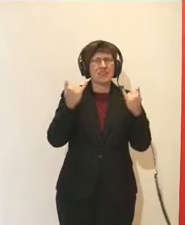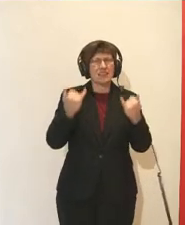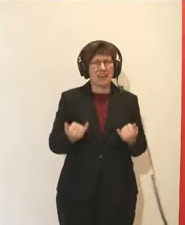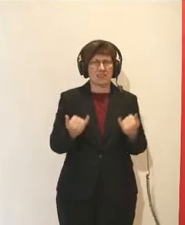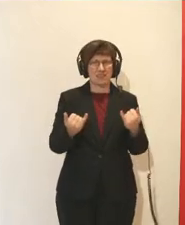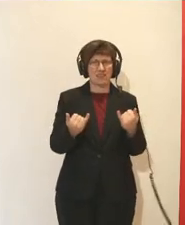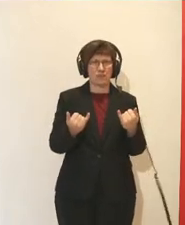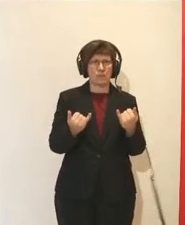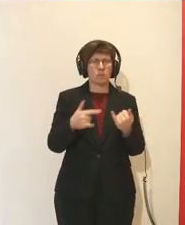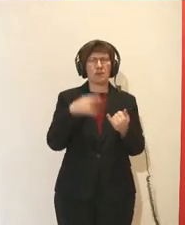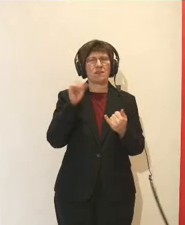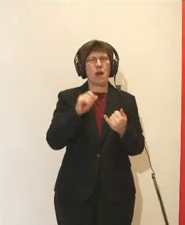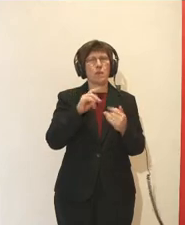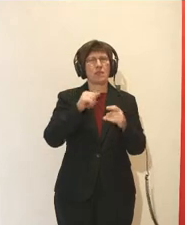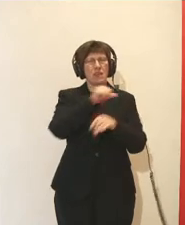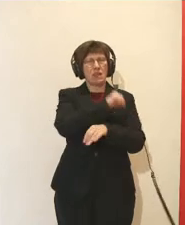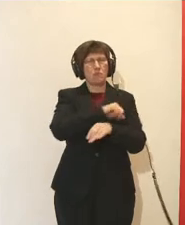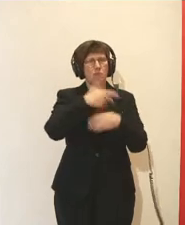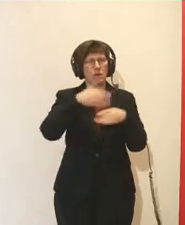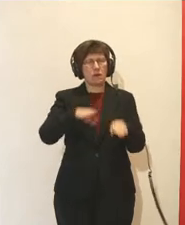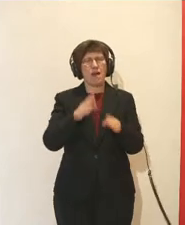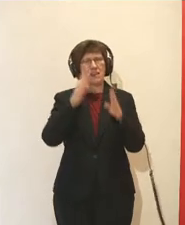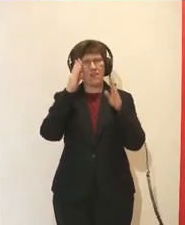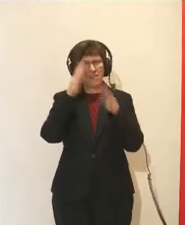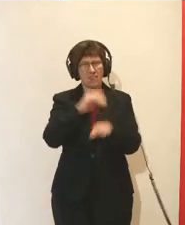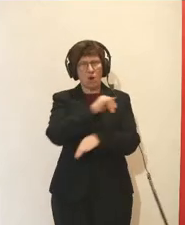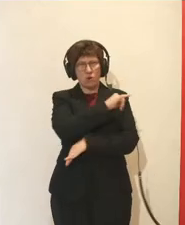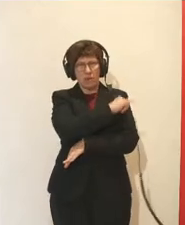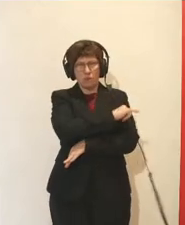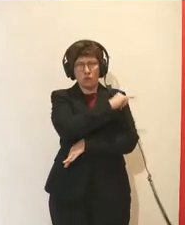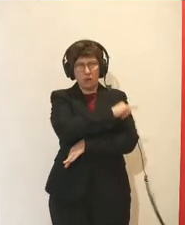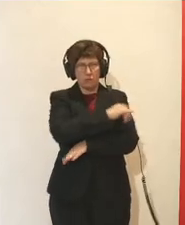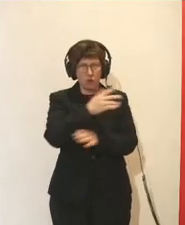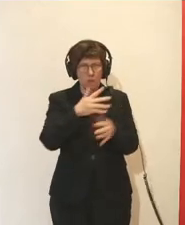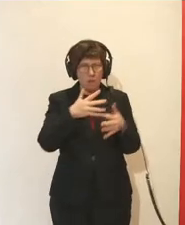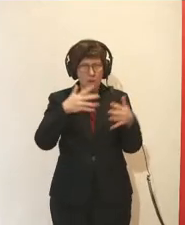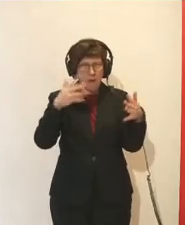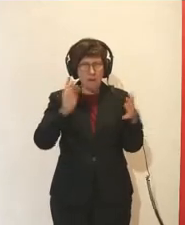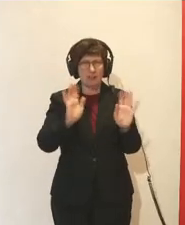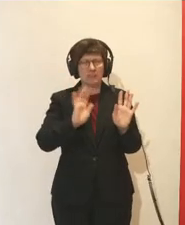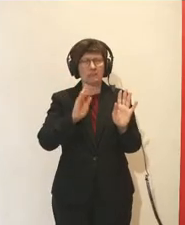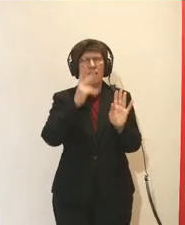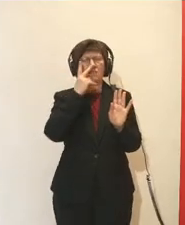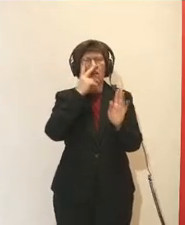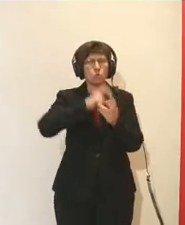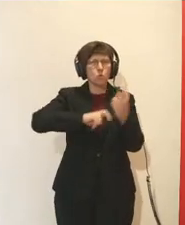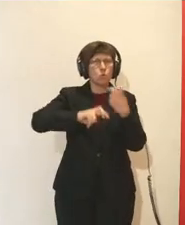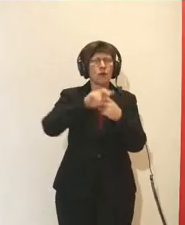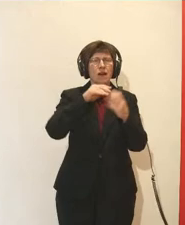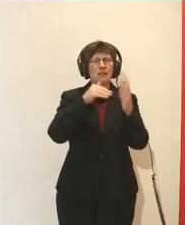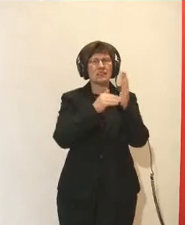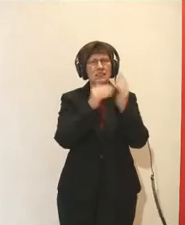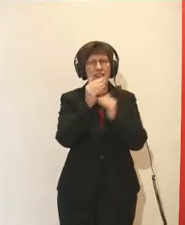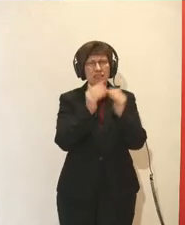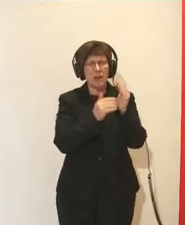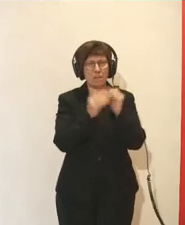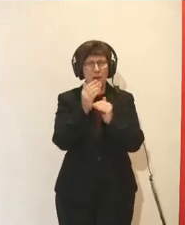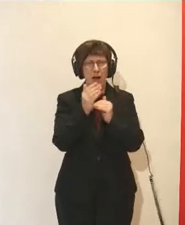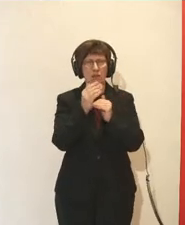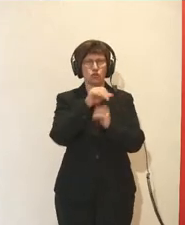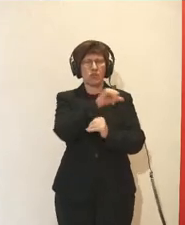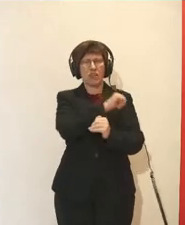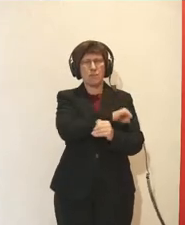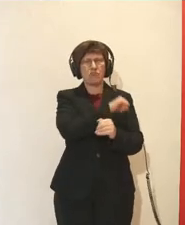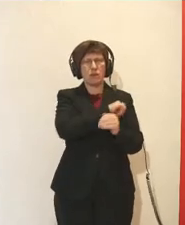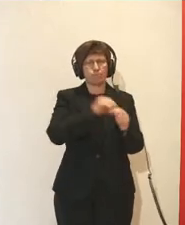kann man die info bereits auf das vertrauen in die impfung erhöhen sondern wie geht man mit gehen um die systematisch impfungen